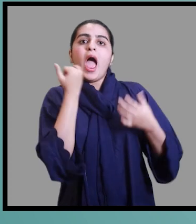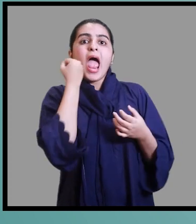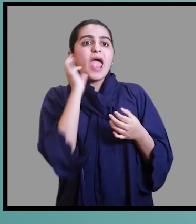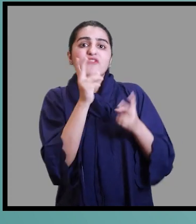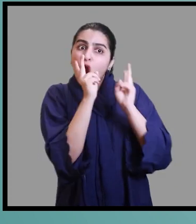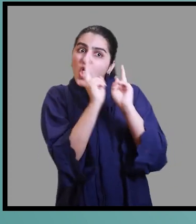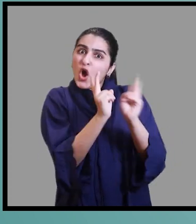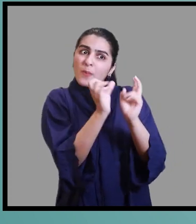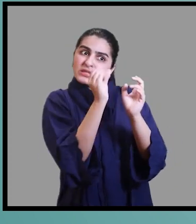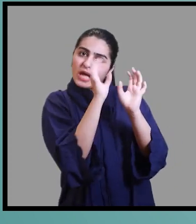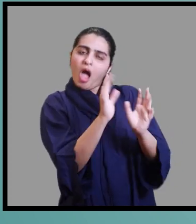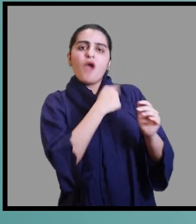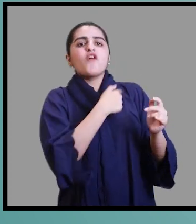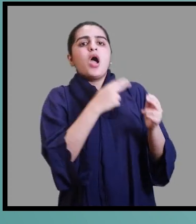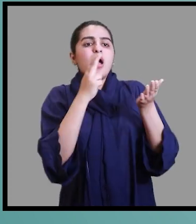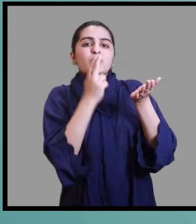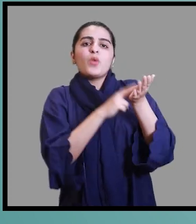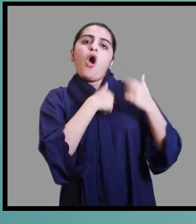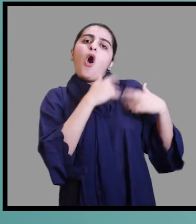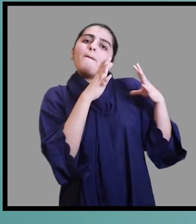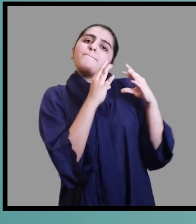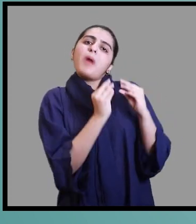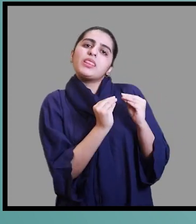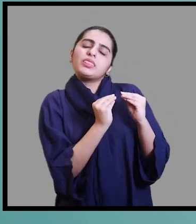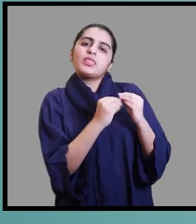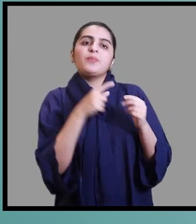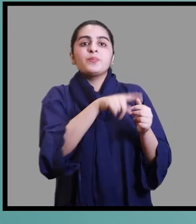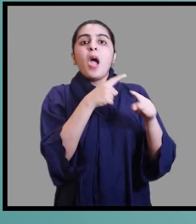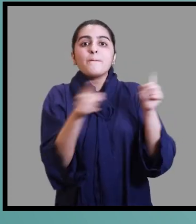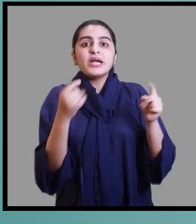ऊपर उनकी अपनी धड़कन जब नॉर्मल होती है तो जनरेटर ऑफ हो जाता है।